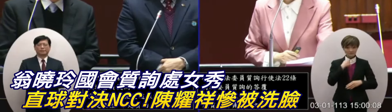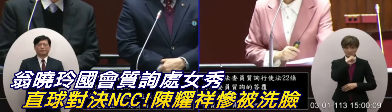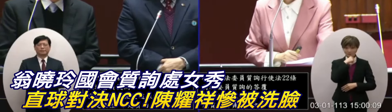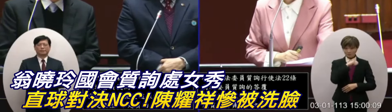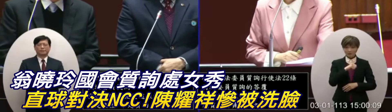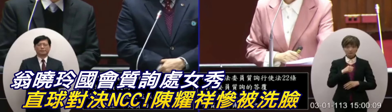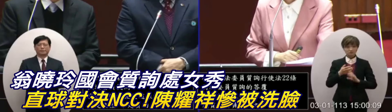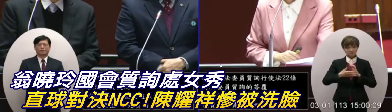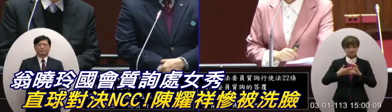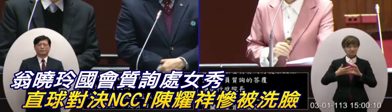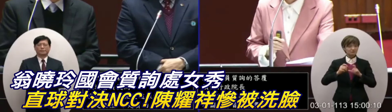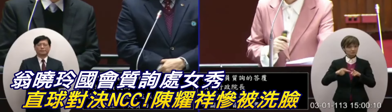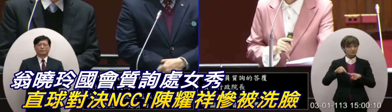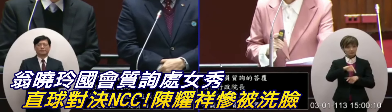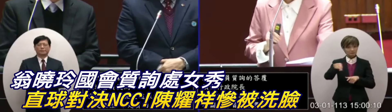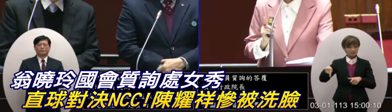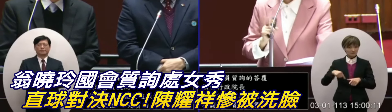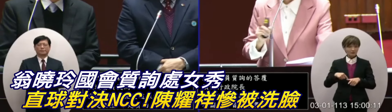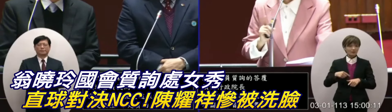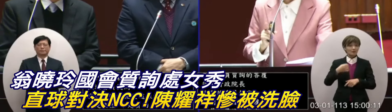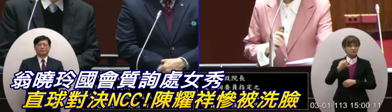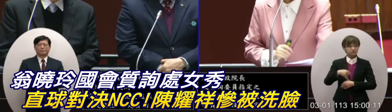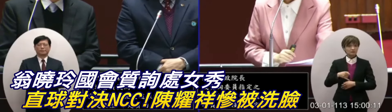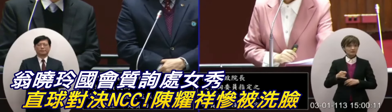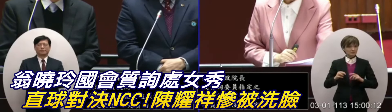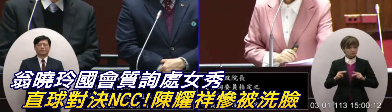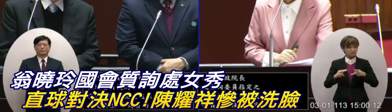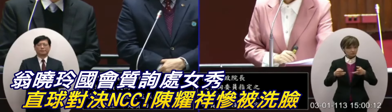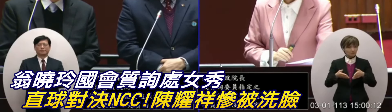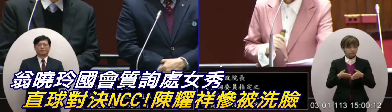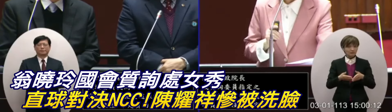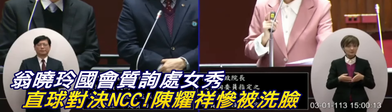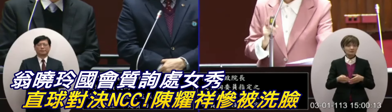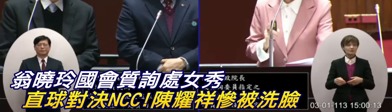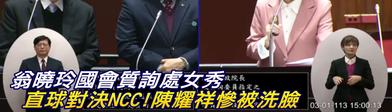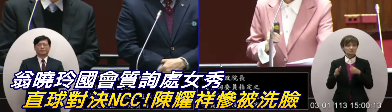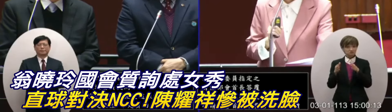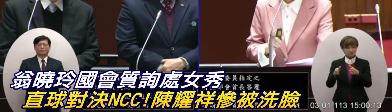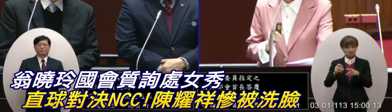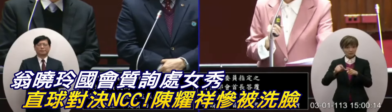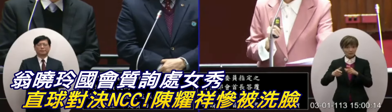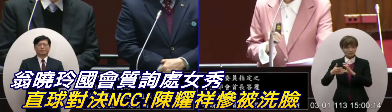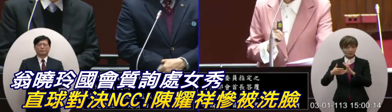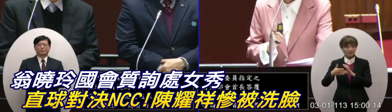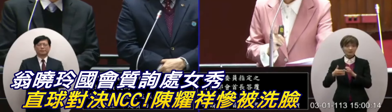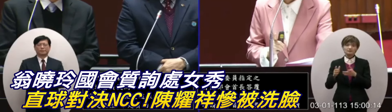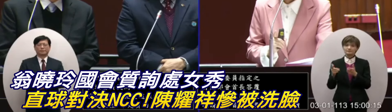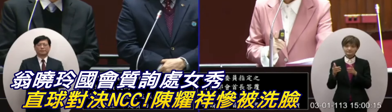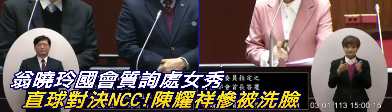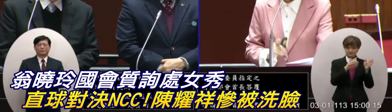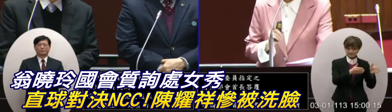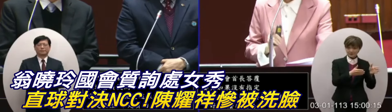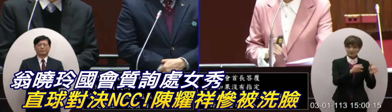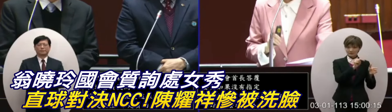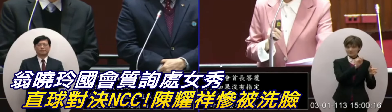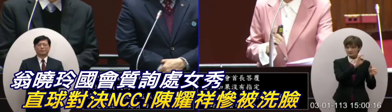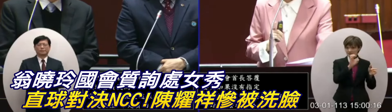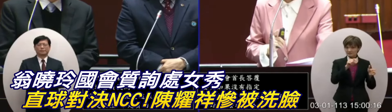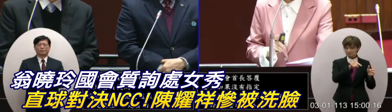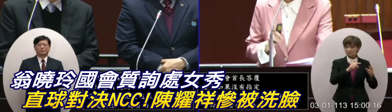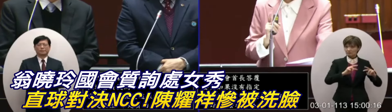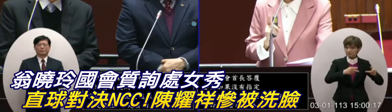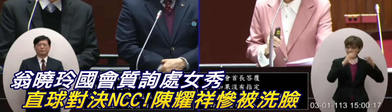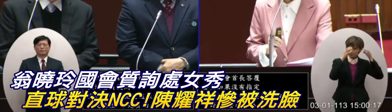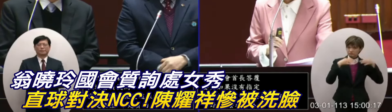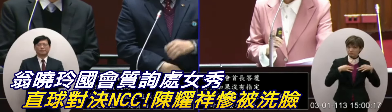境最该改革的，其实不见得是媒体业者，而是监督机关 NCC。NCC